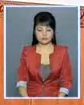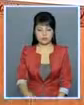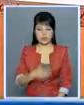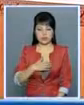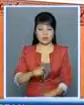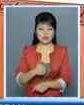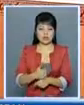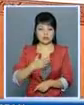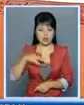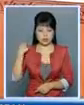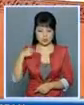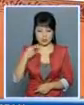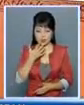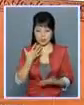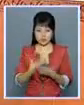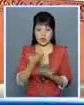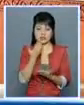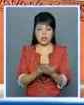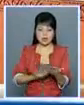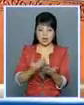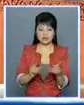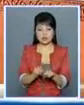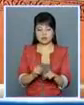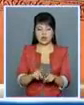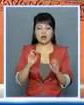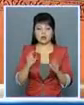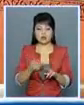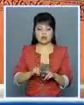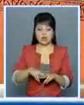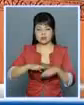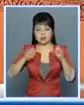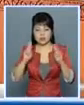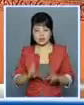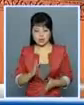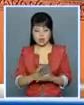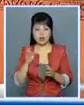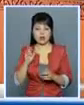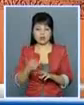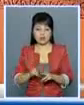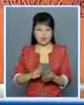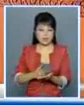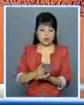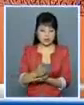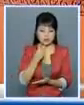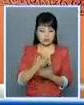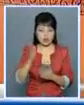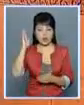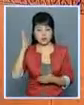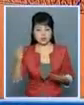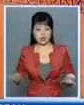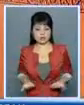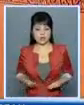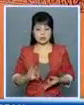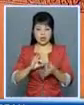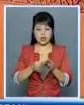Елбасымыз өз дәрісінде болашаққа қандай мамандар керек, қандай бағыттар керек, болашақ өмір үшін не керек екенін